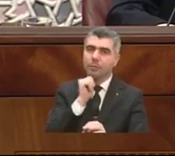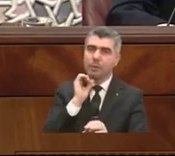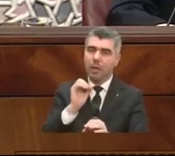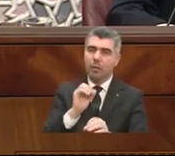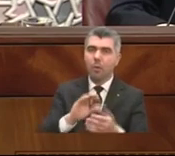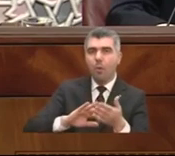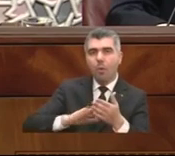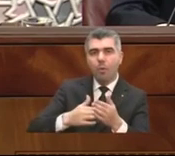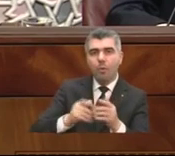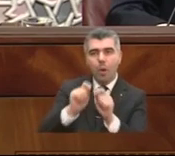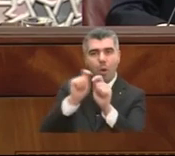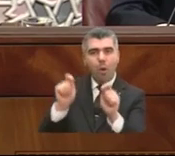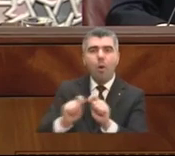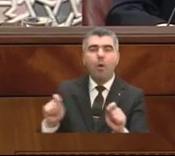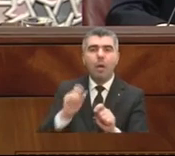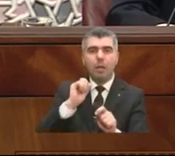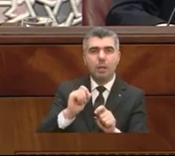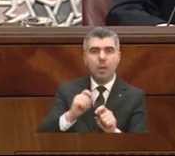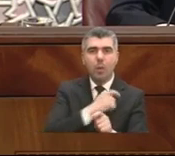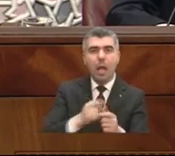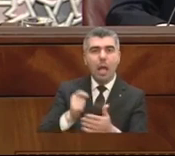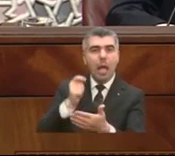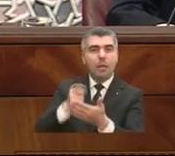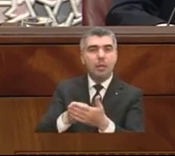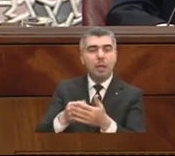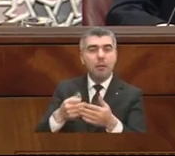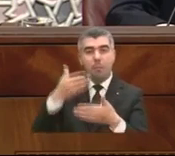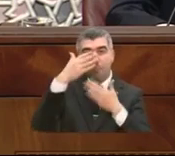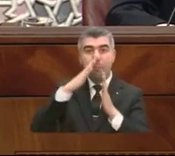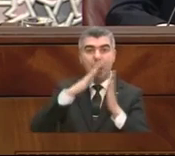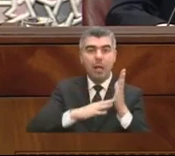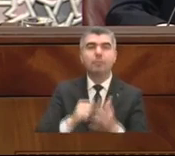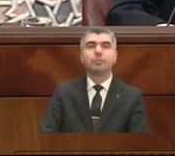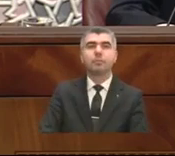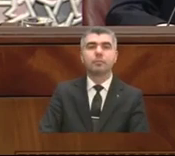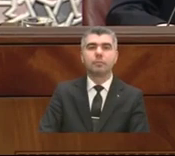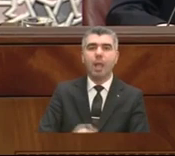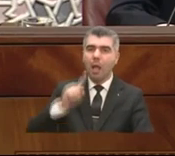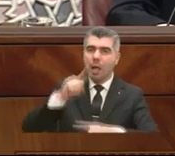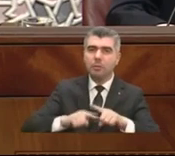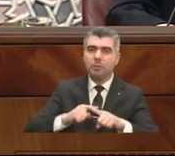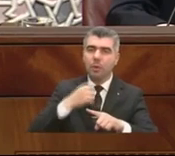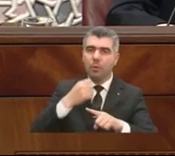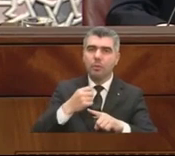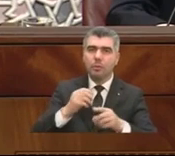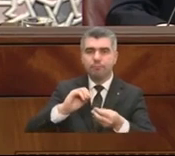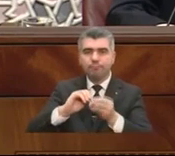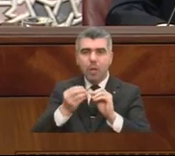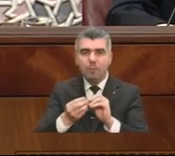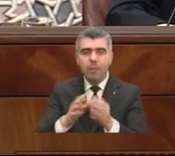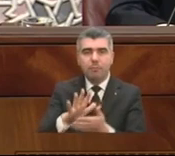وحرمة واستقلالية مؤسساته القضائية، معرباً عن رفضه المطلق لنزعات